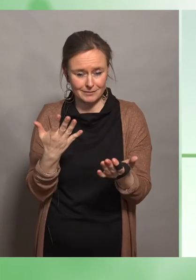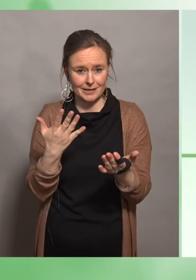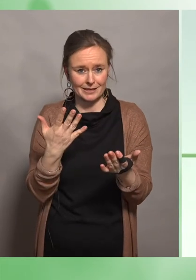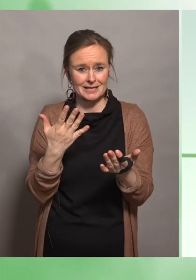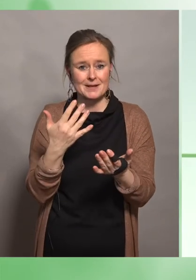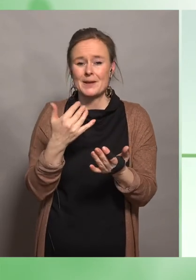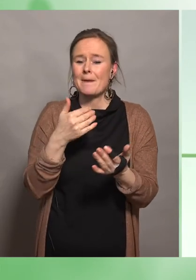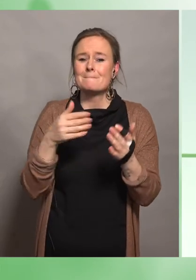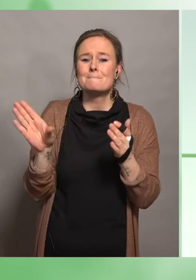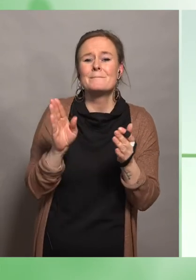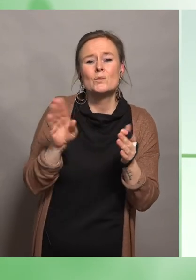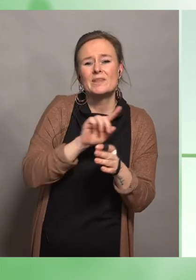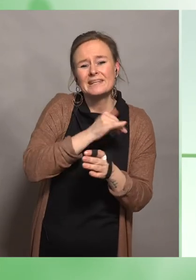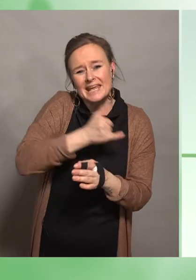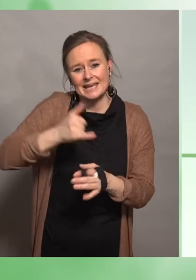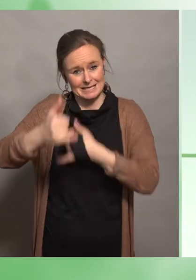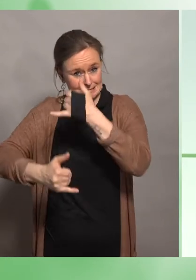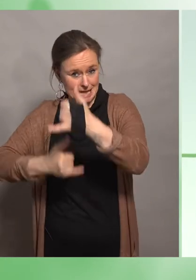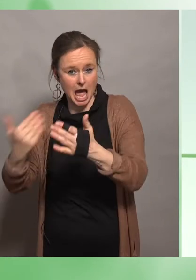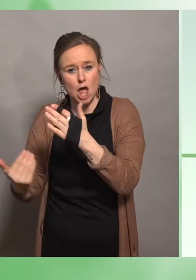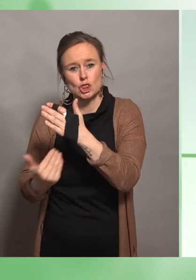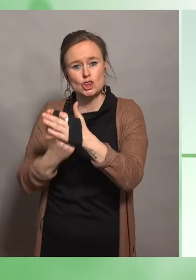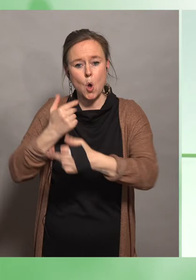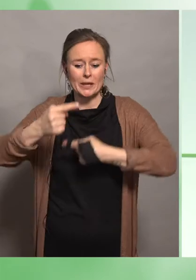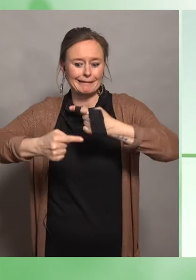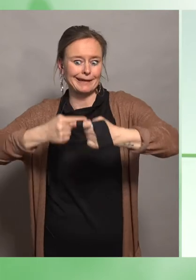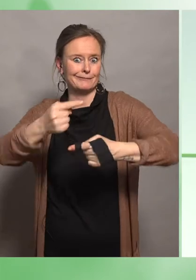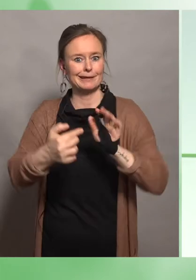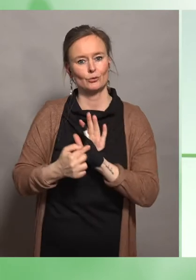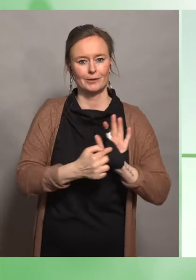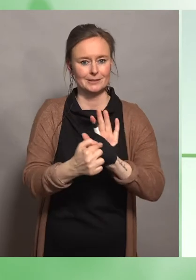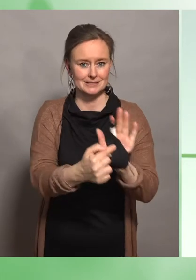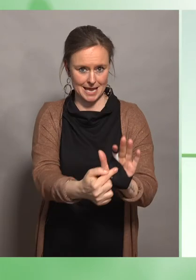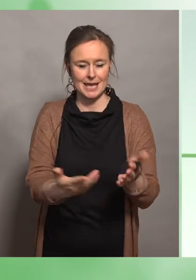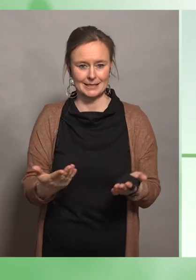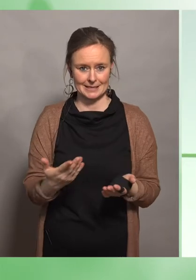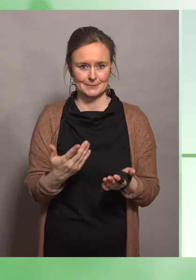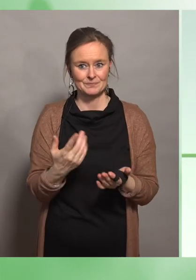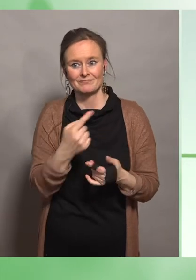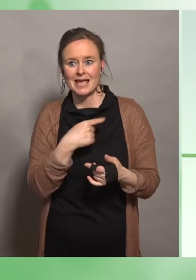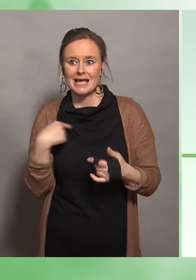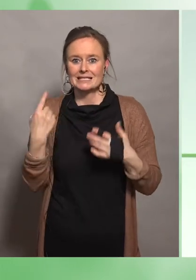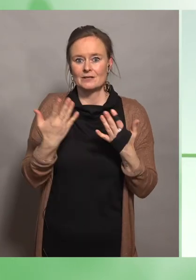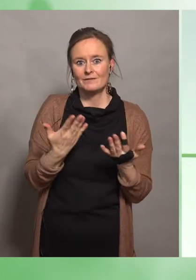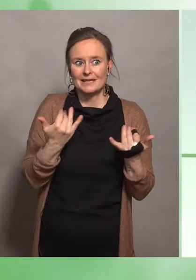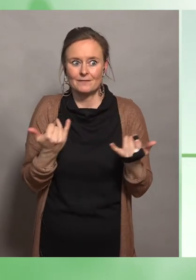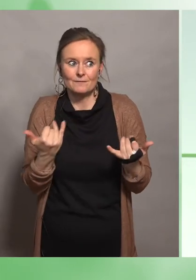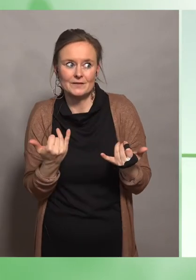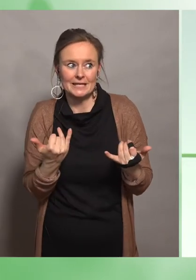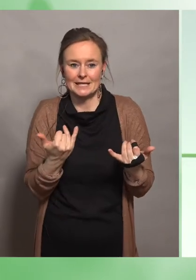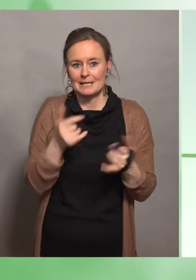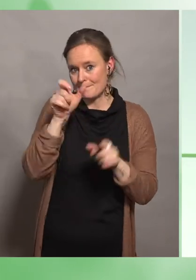mit neuen Entwicklungen, mit Innovationen. Also wir sind sogenannte Scouts, wenn Sie so wollen, die nur